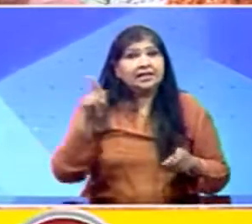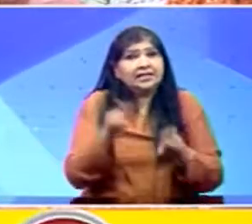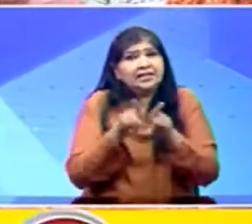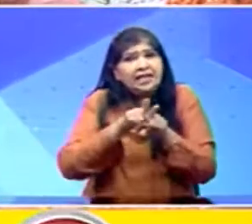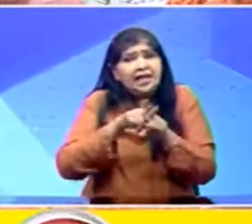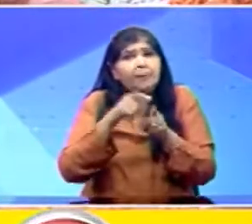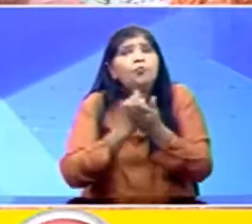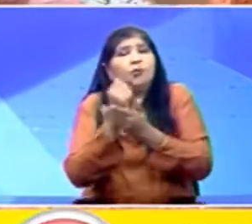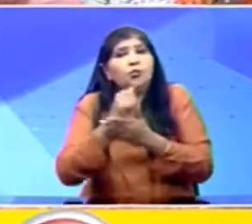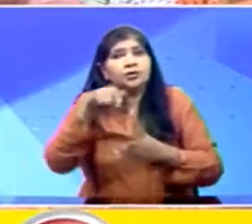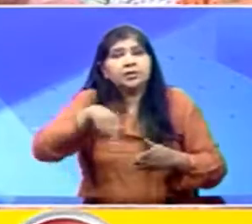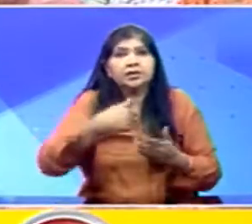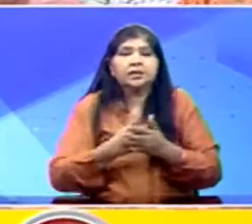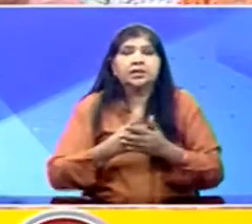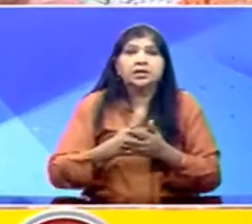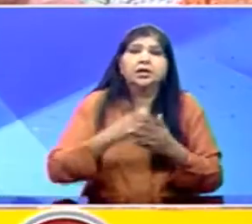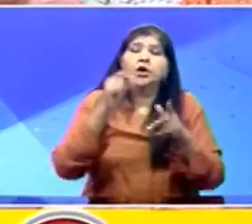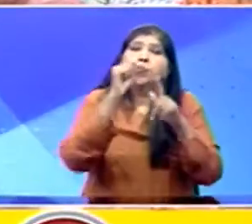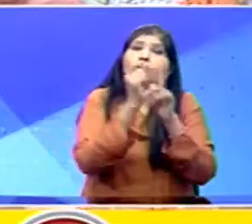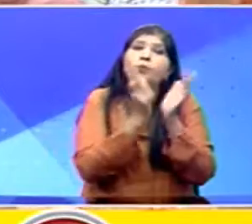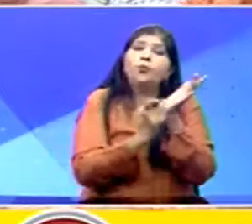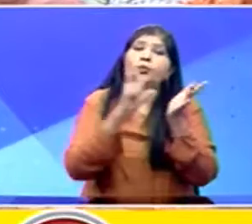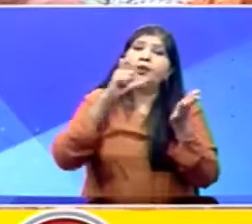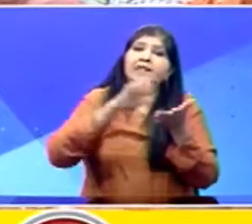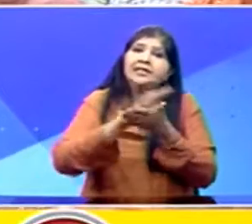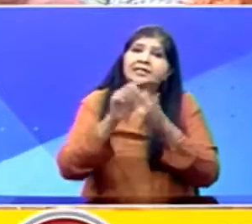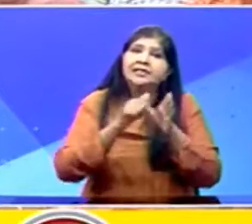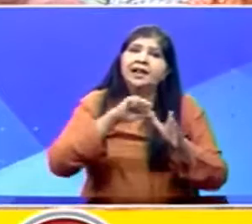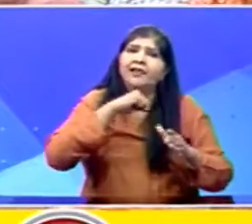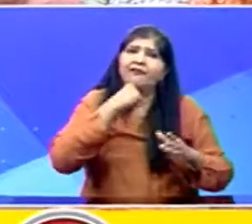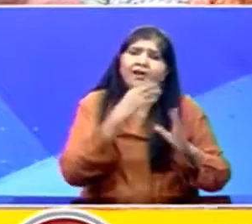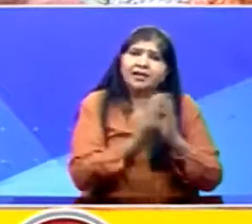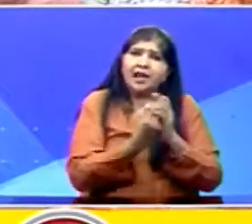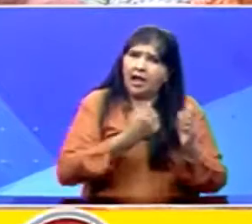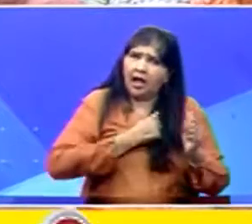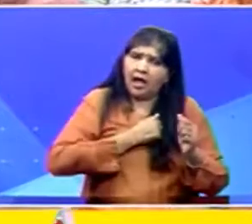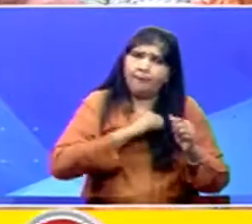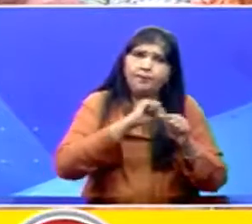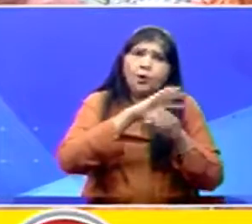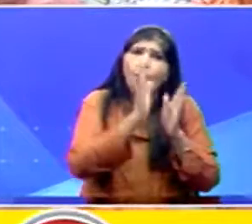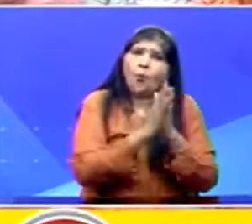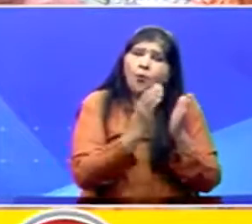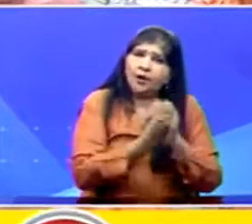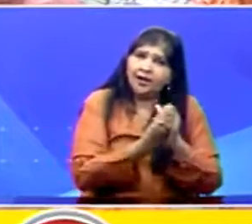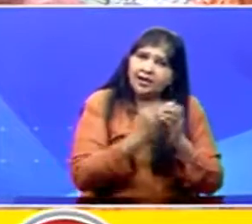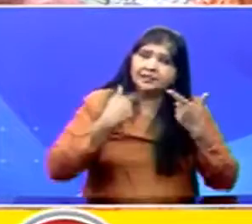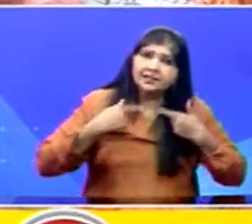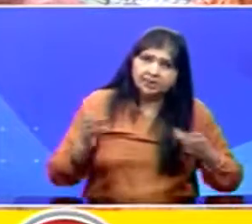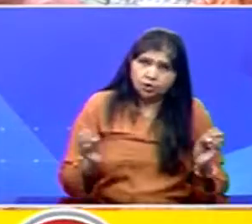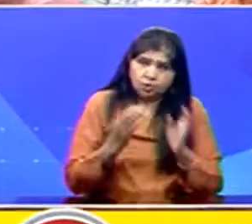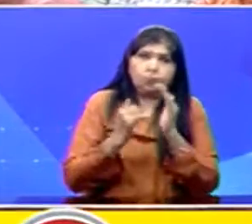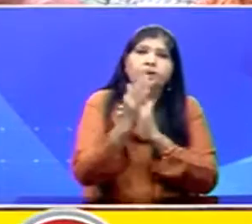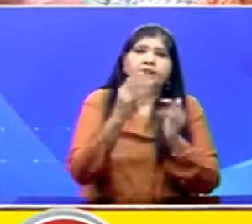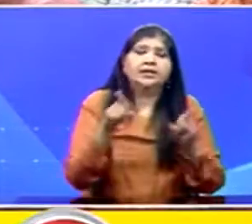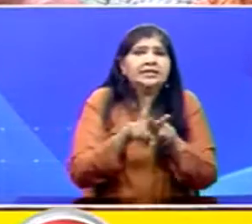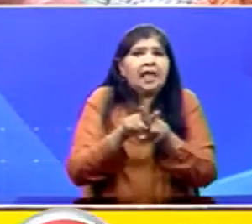एक प्रयास पुडुचेरी के युवाओं ने भी अपनी स्वएम से भी संस्ताओं के जरिये शुरू किया है